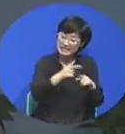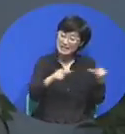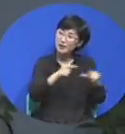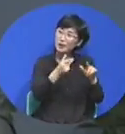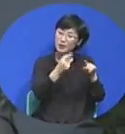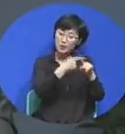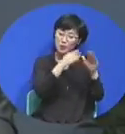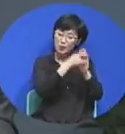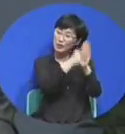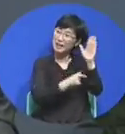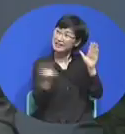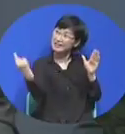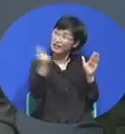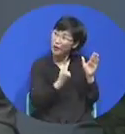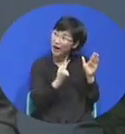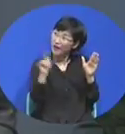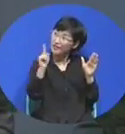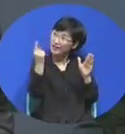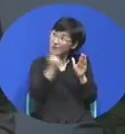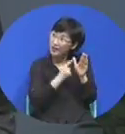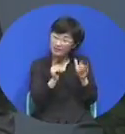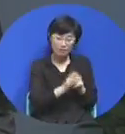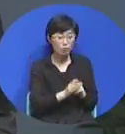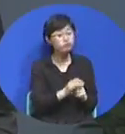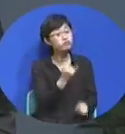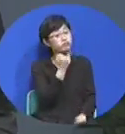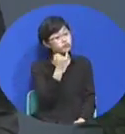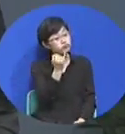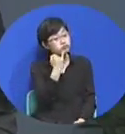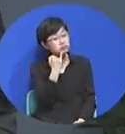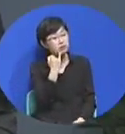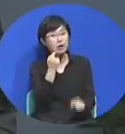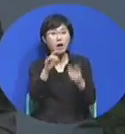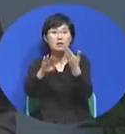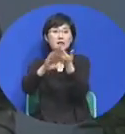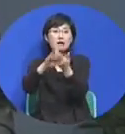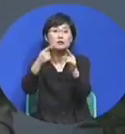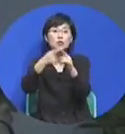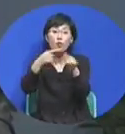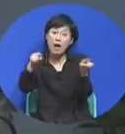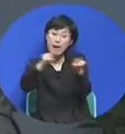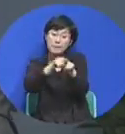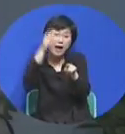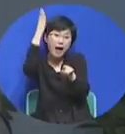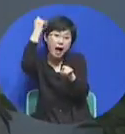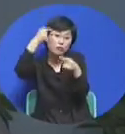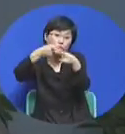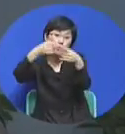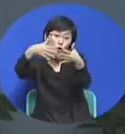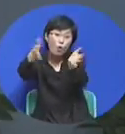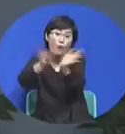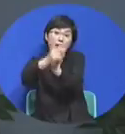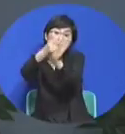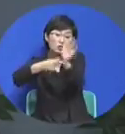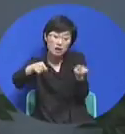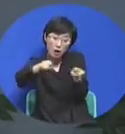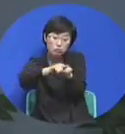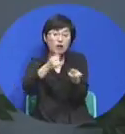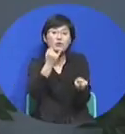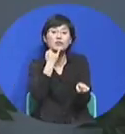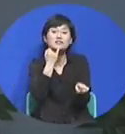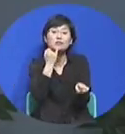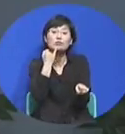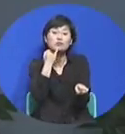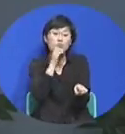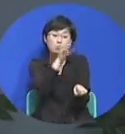"Well, I heard all these rumors. You're trying to come back into this denomination." 아 예, 뭐 들어갈 수 있으면 같이 가야 되지 않겠습니까? And I said, "Well, if it's possible, I would like to go together with all the churches of Korea."